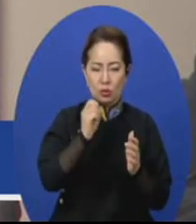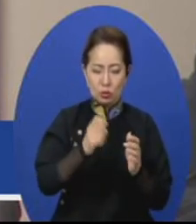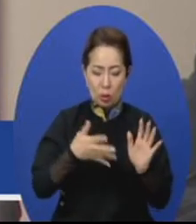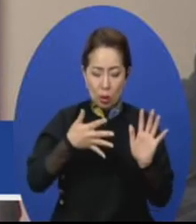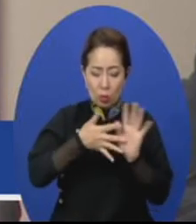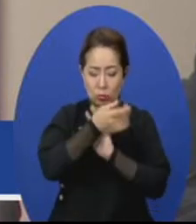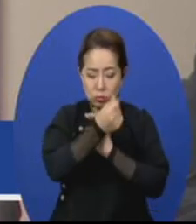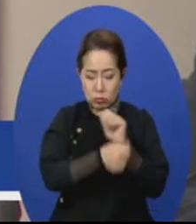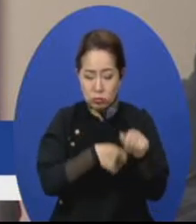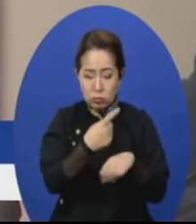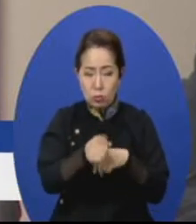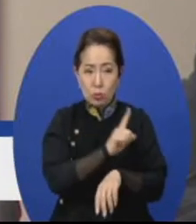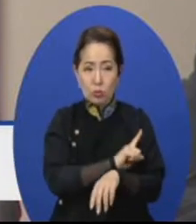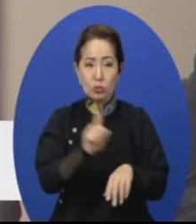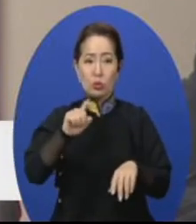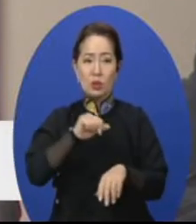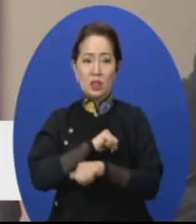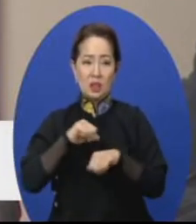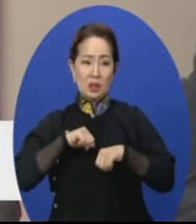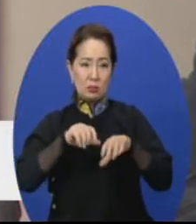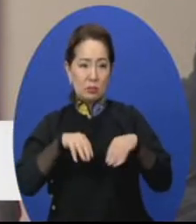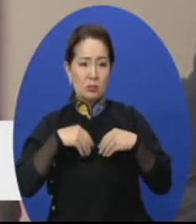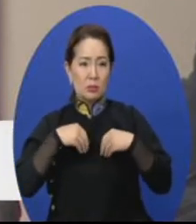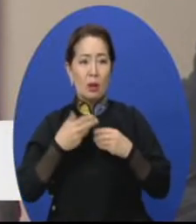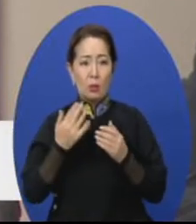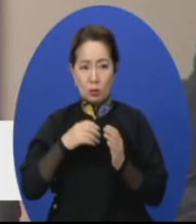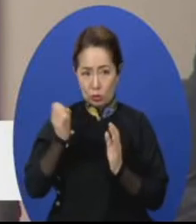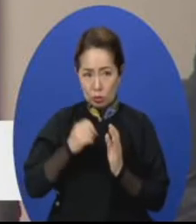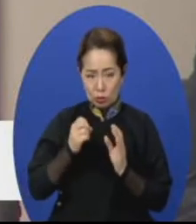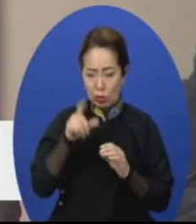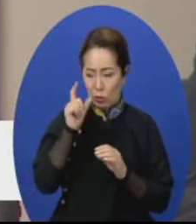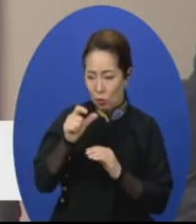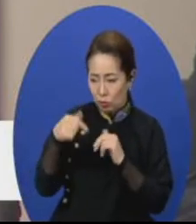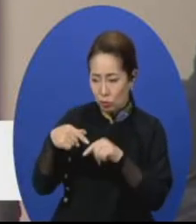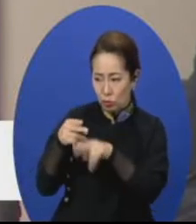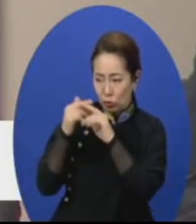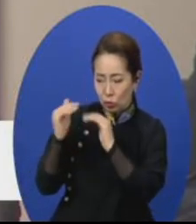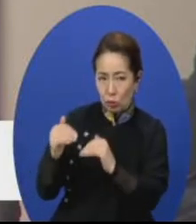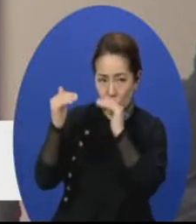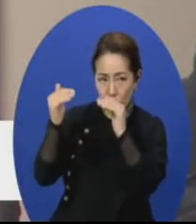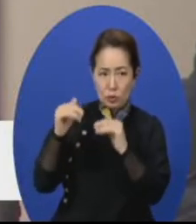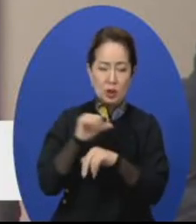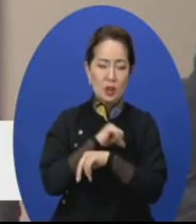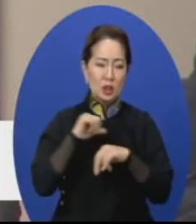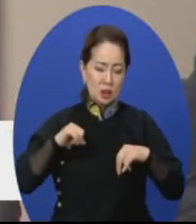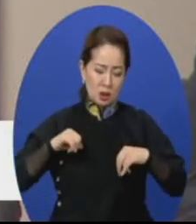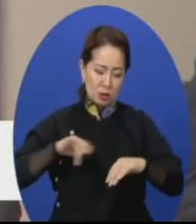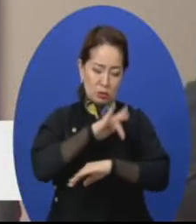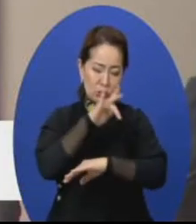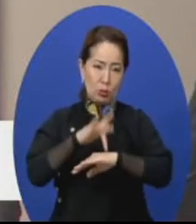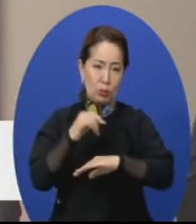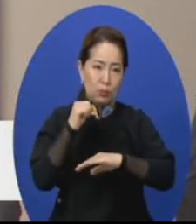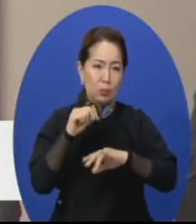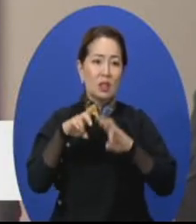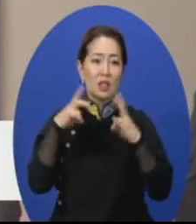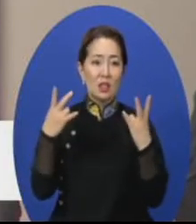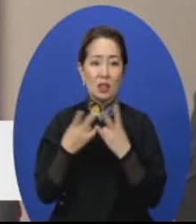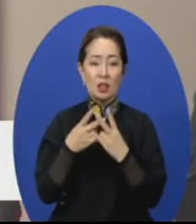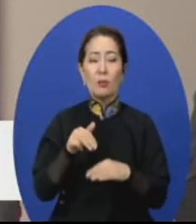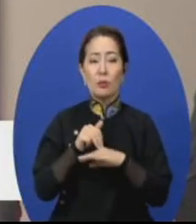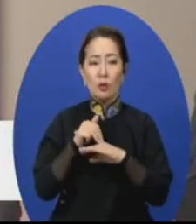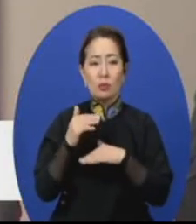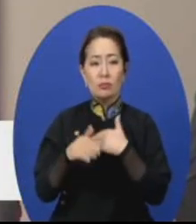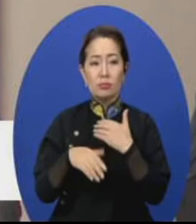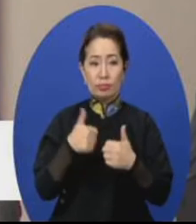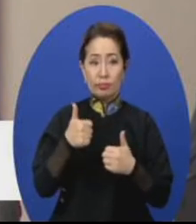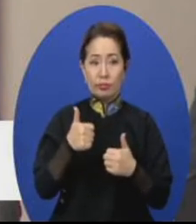түмэнд хүргэдэг байгаасаа гэж бодож байна. Хүнээ хөгжүүлсэн эргэн төвтэй нийгмийн тогтолцоо байгаасаа гэж бодож энэ зарчмын